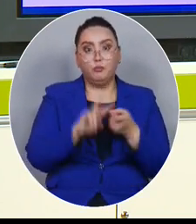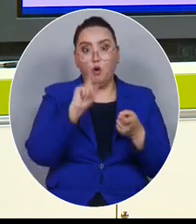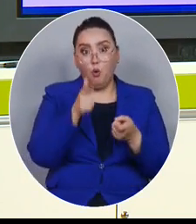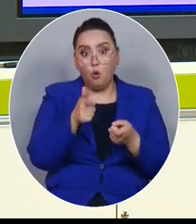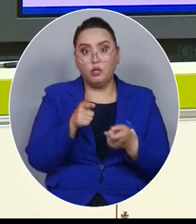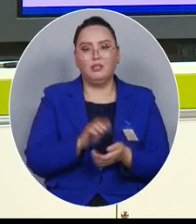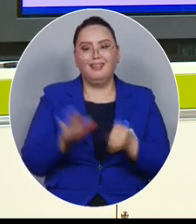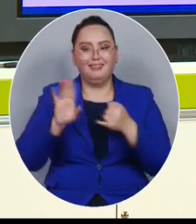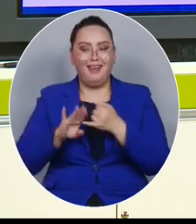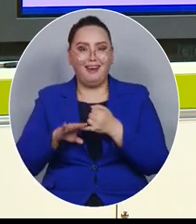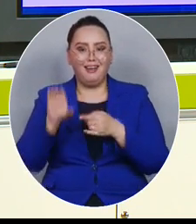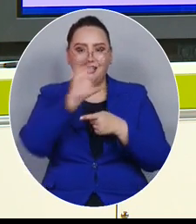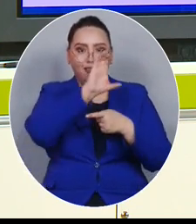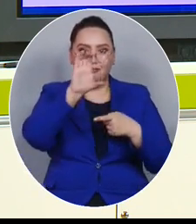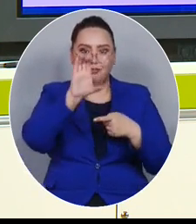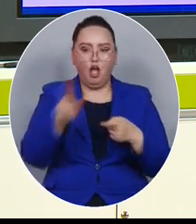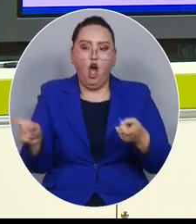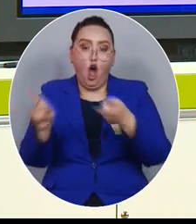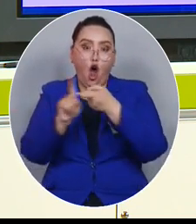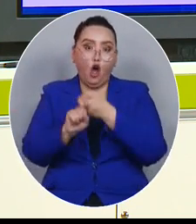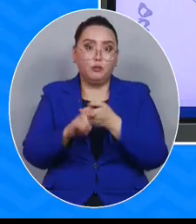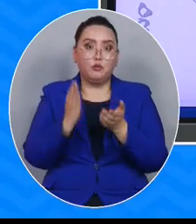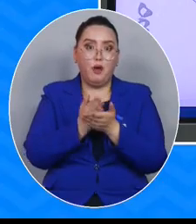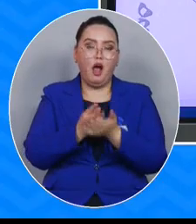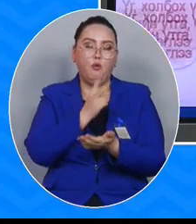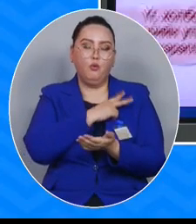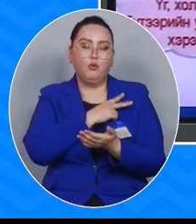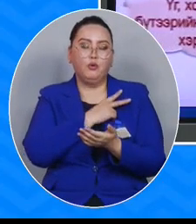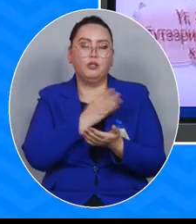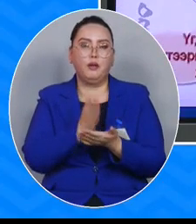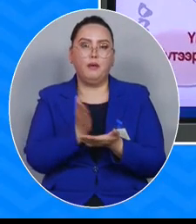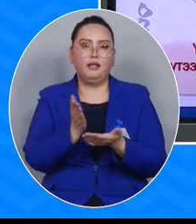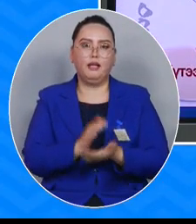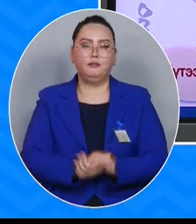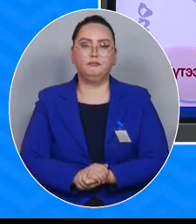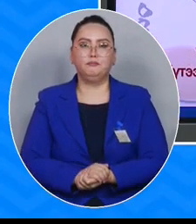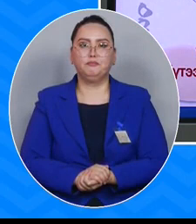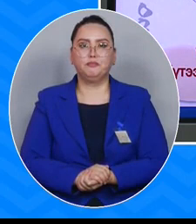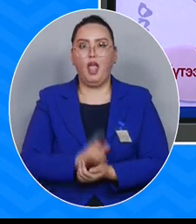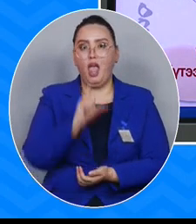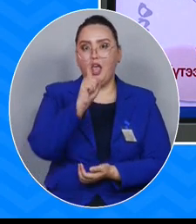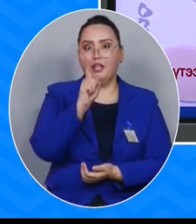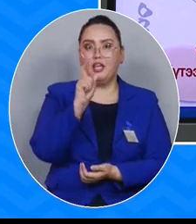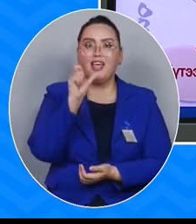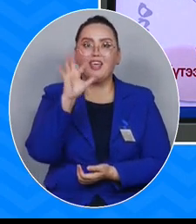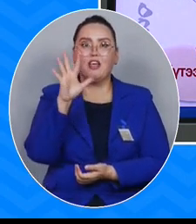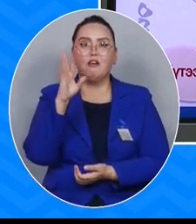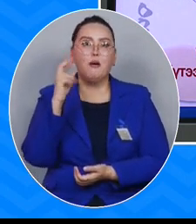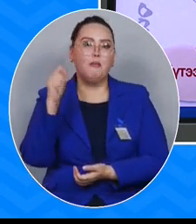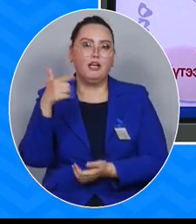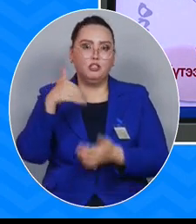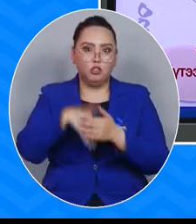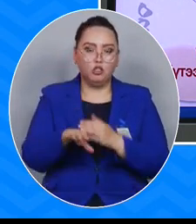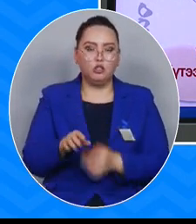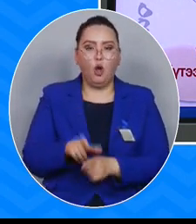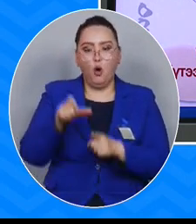болохоор дарааг энд доцохселбурт холпажагаа эм үүргтээ байгаа. Заадхэр эндэйс биднар яхоуиххээр эхэн хэб майг дотар үүг холпохүүг бүтээвэрийг